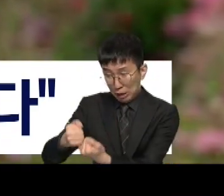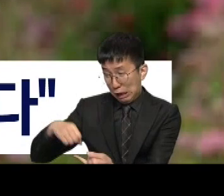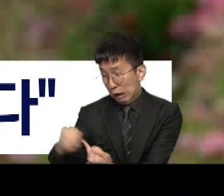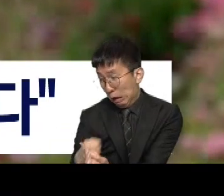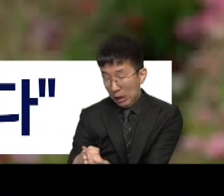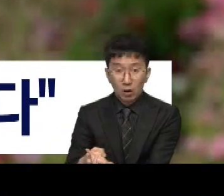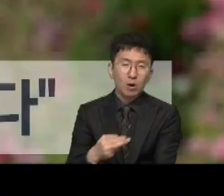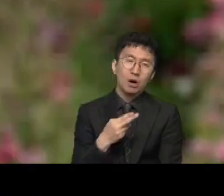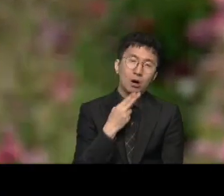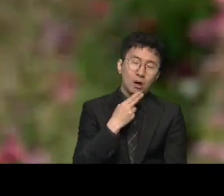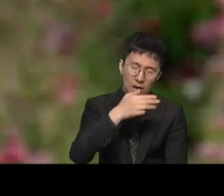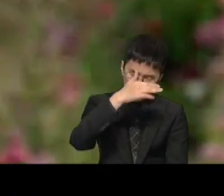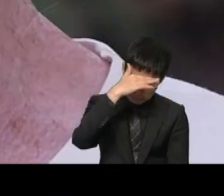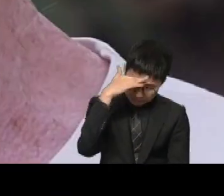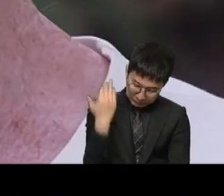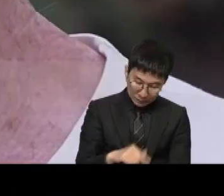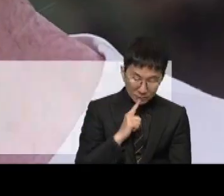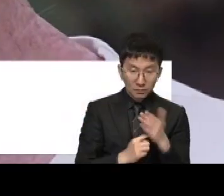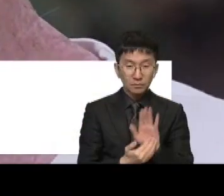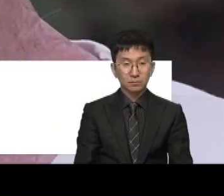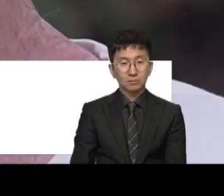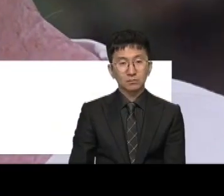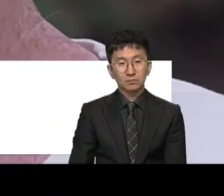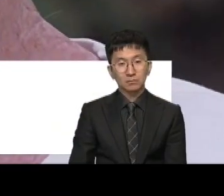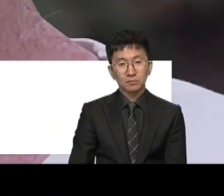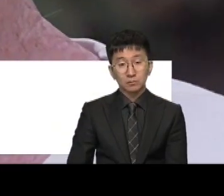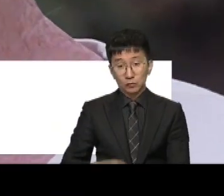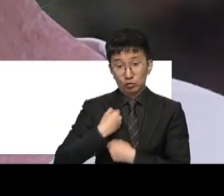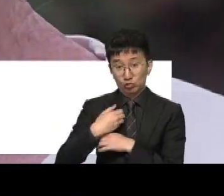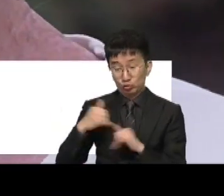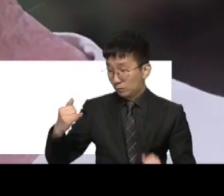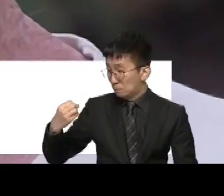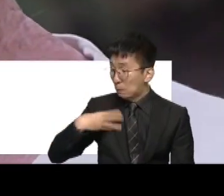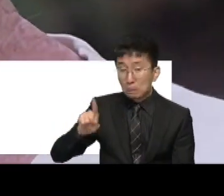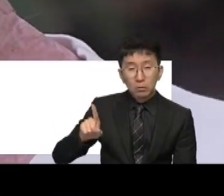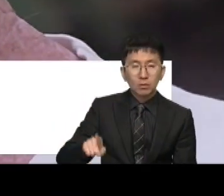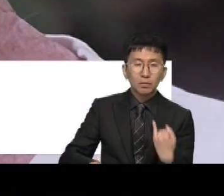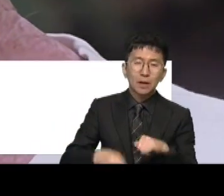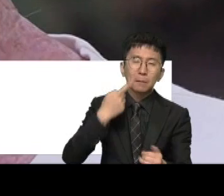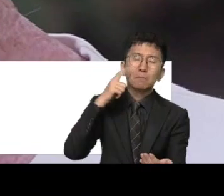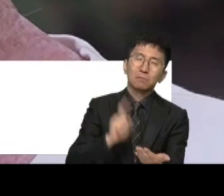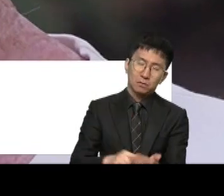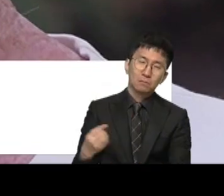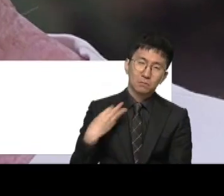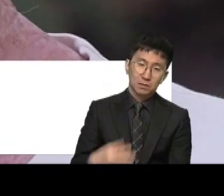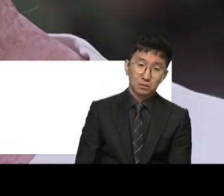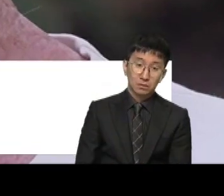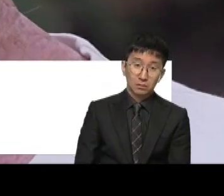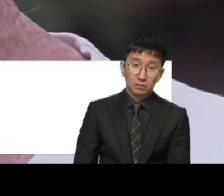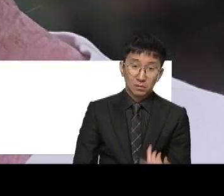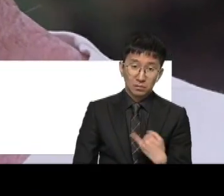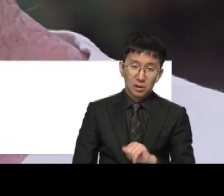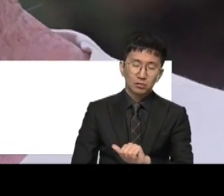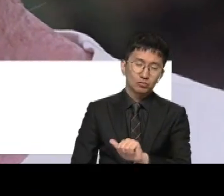게 다행이란 겁니다. They just said, we found Emily.